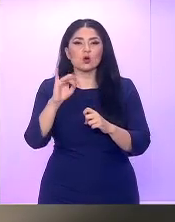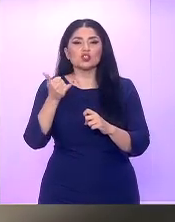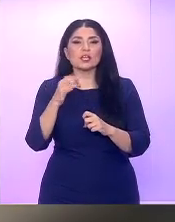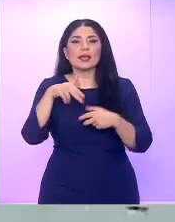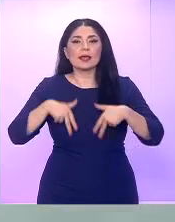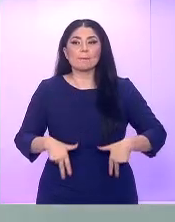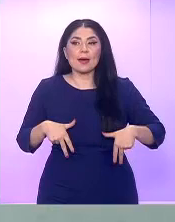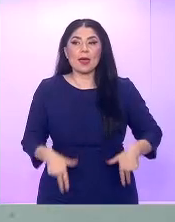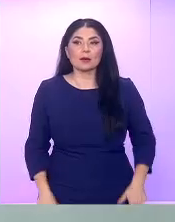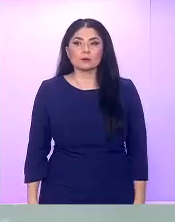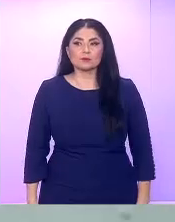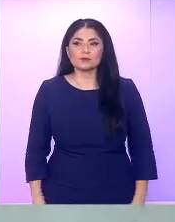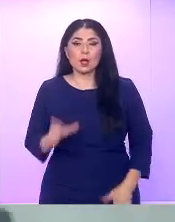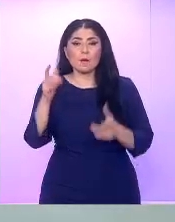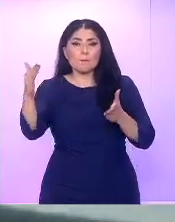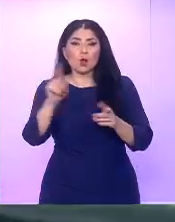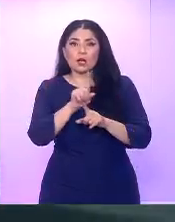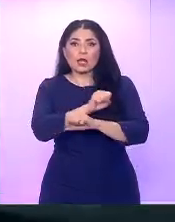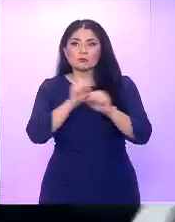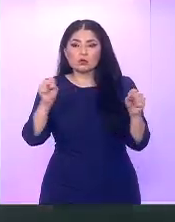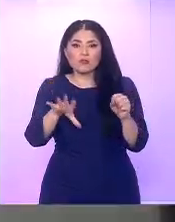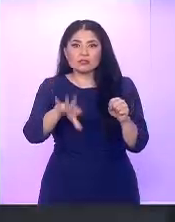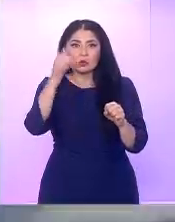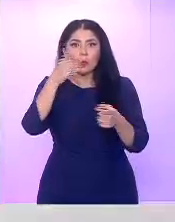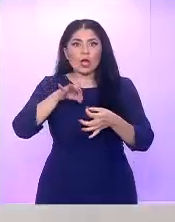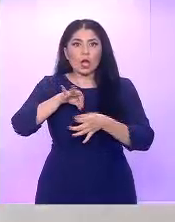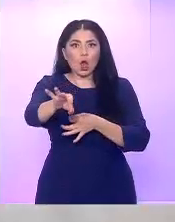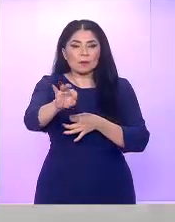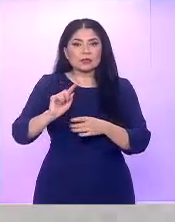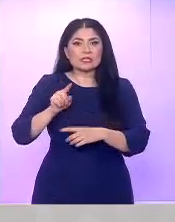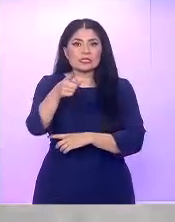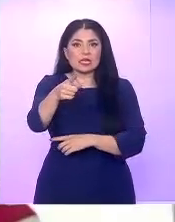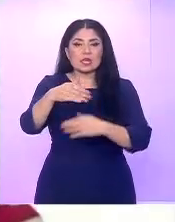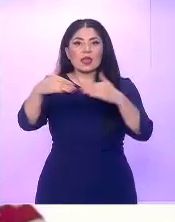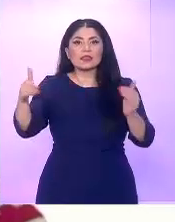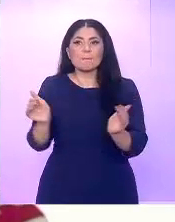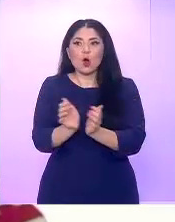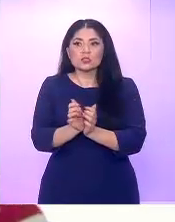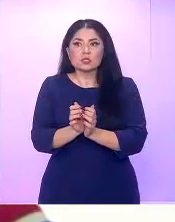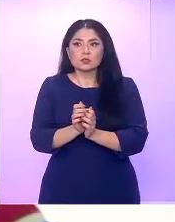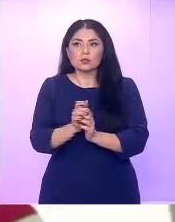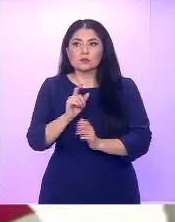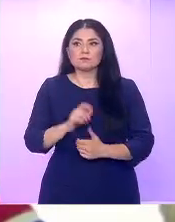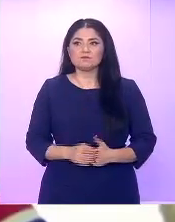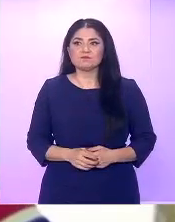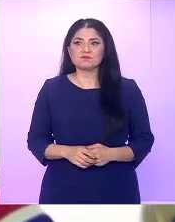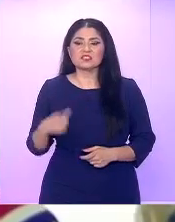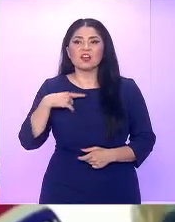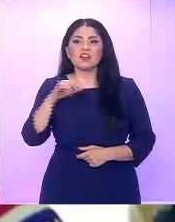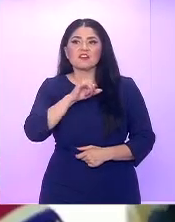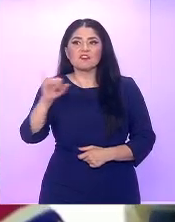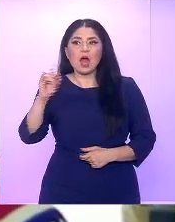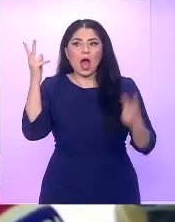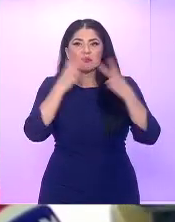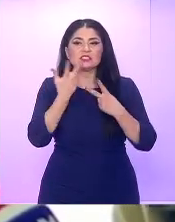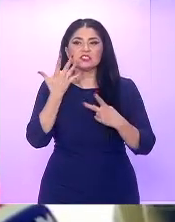și Crimea. Proiectile neexplodate au fost găsite și la un kilometru depărtare de depozit. Причина данной сегодняшней ЧП была диверсия.